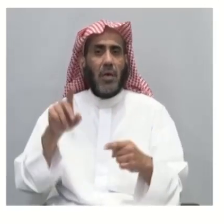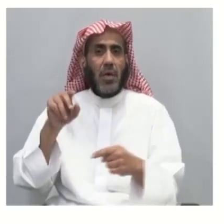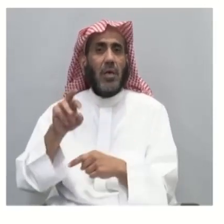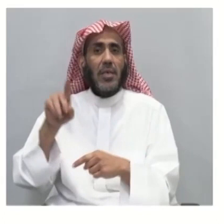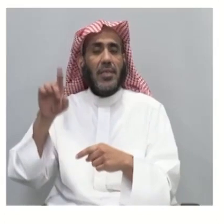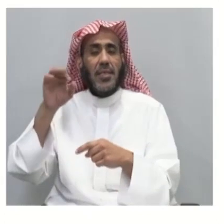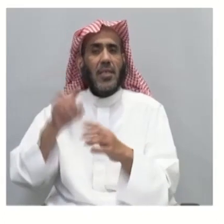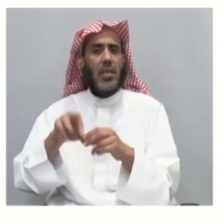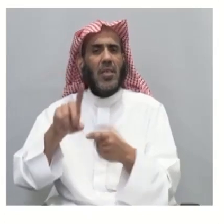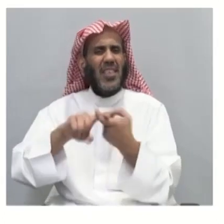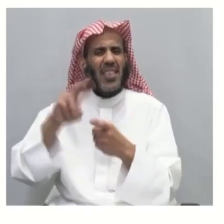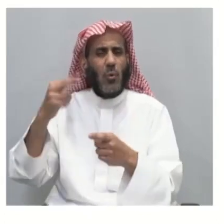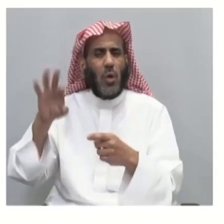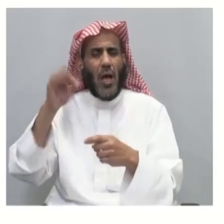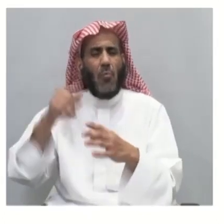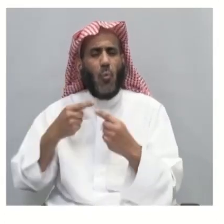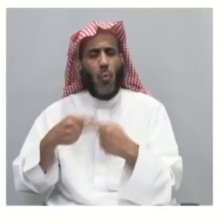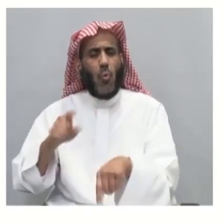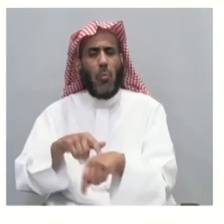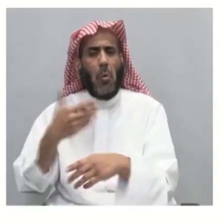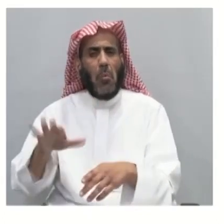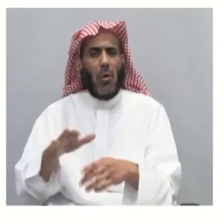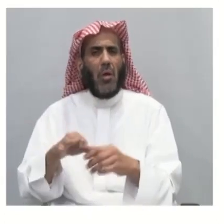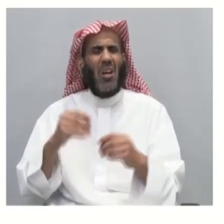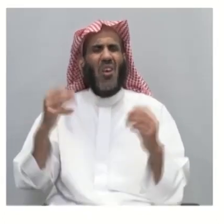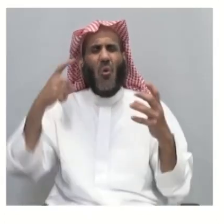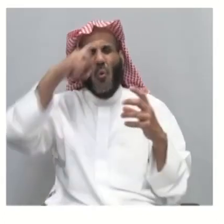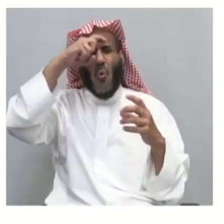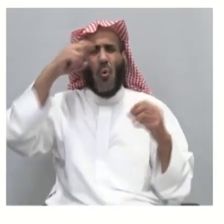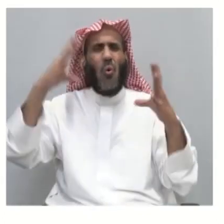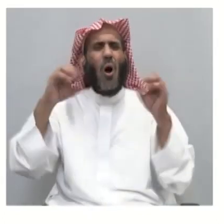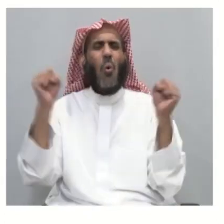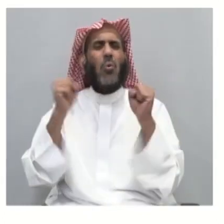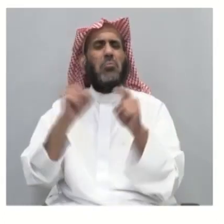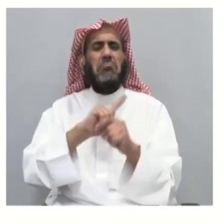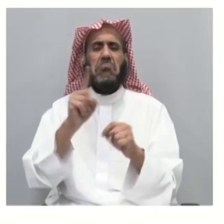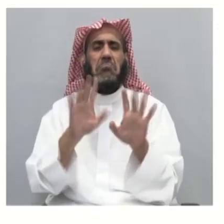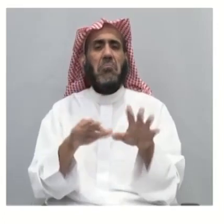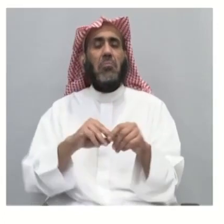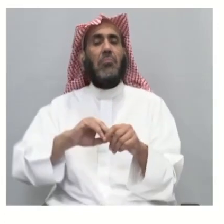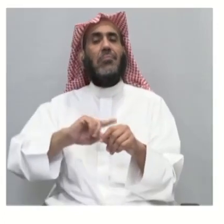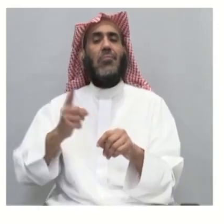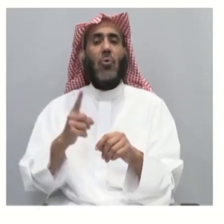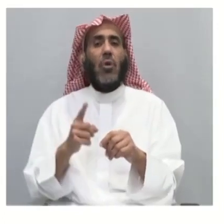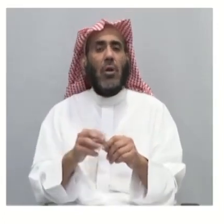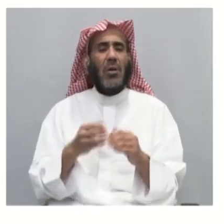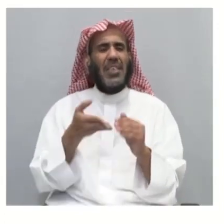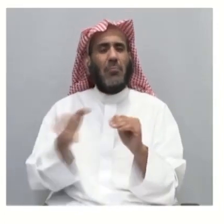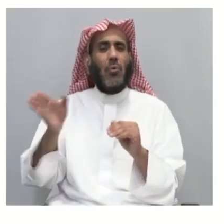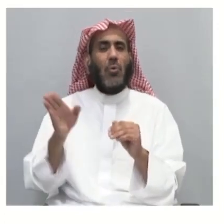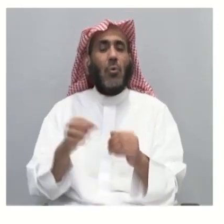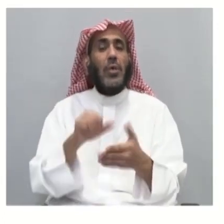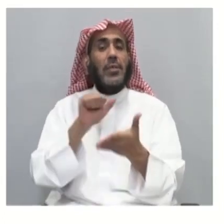جلوسهما مده طويله ولم تؤثر فيهما حراره الجو او برودته ولكن الذي سيبتعد هو